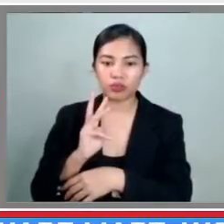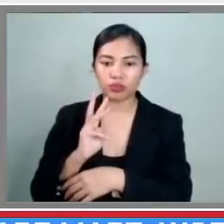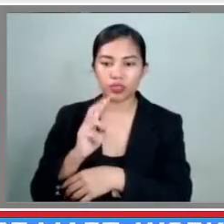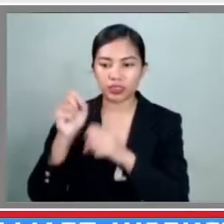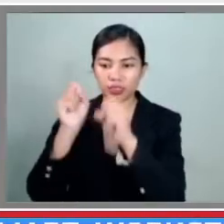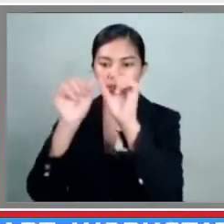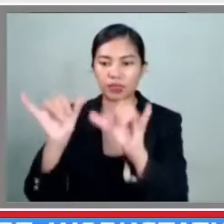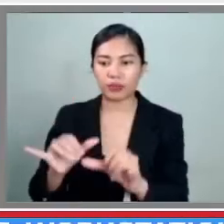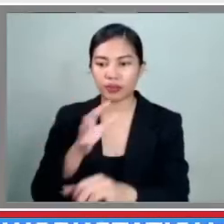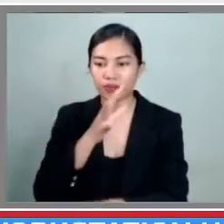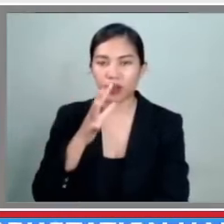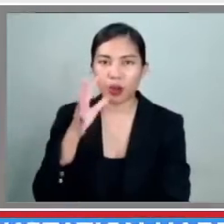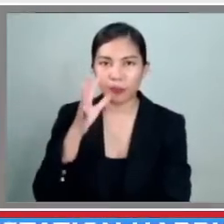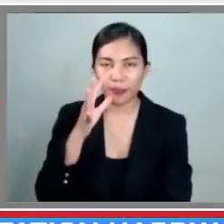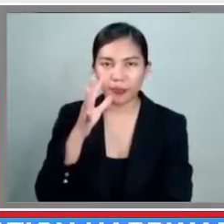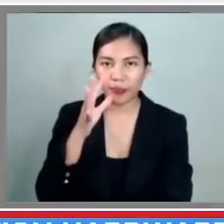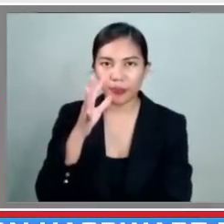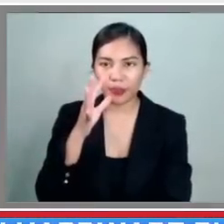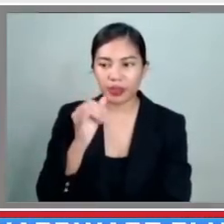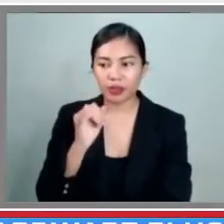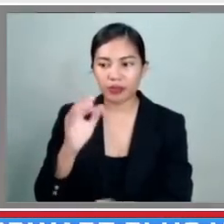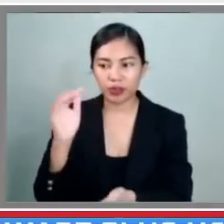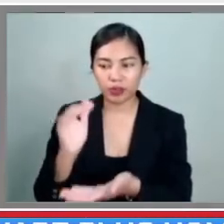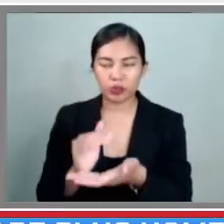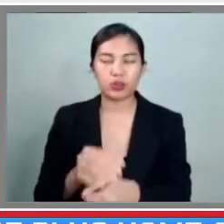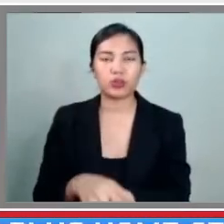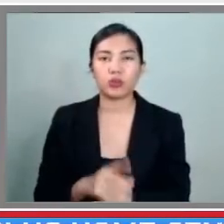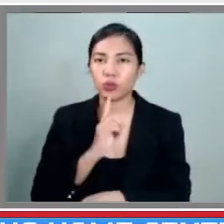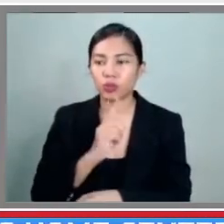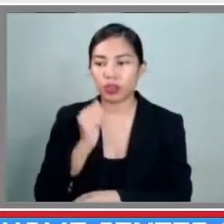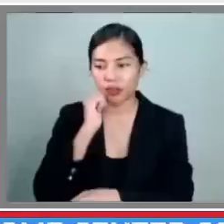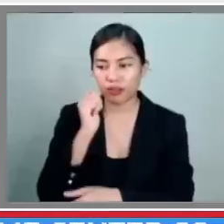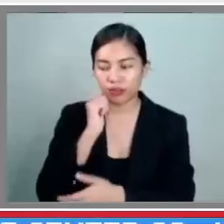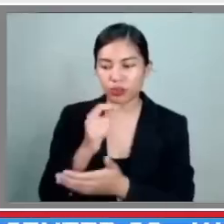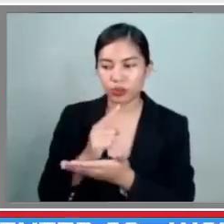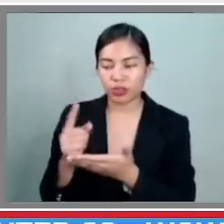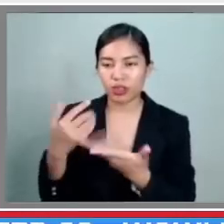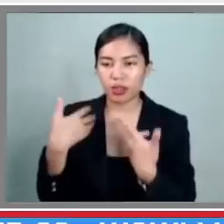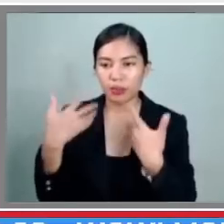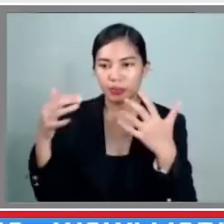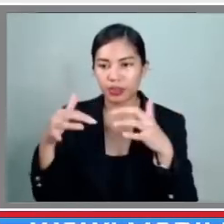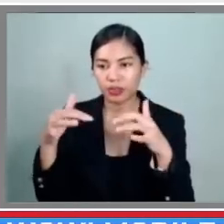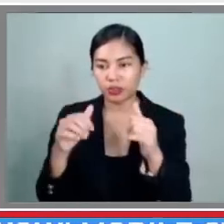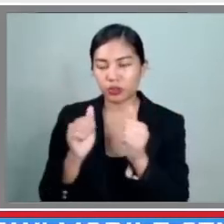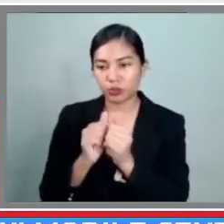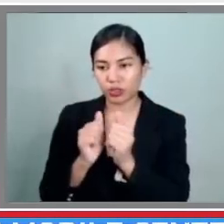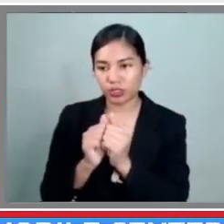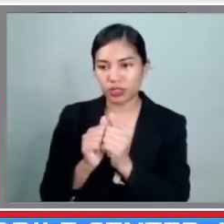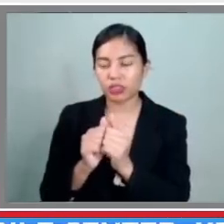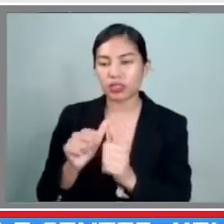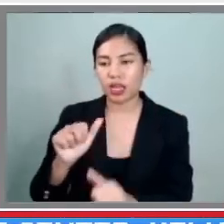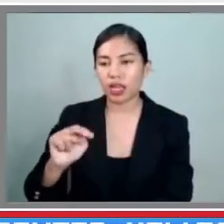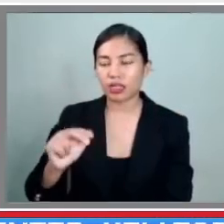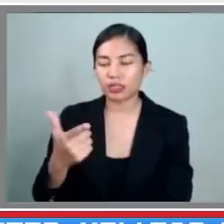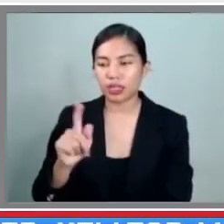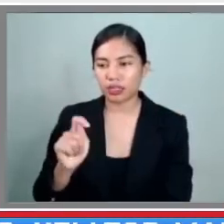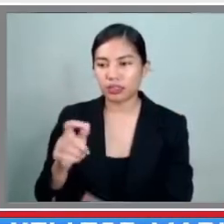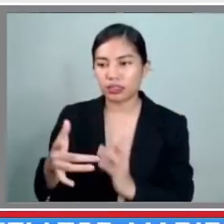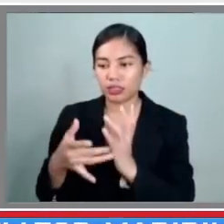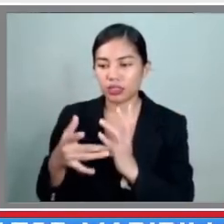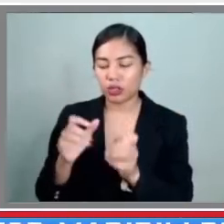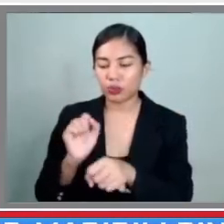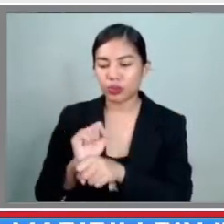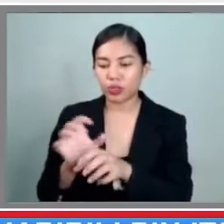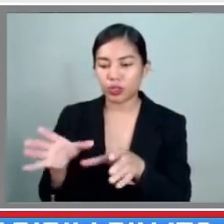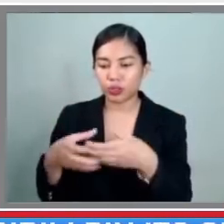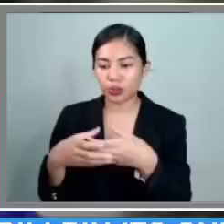Actually, Rafi, ano, every week ay nagmi-meeting kami with the Angat Technical Working Group. So, ang chairman po dito ay ang National